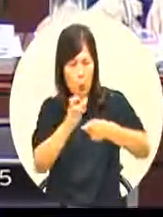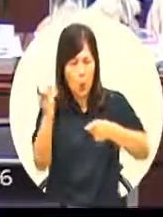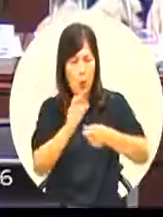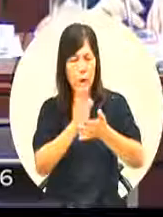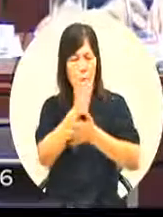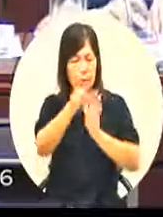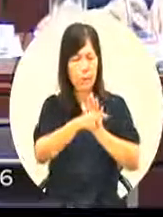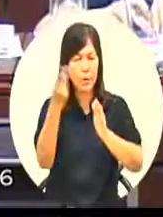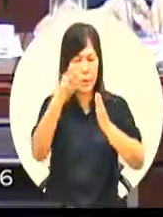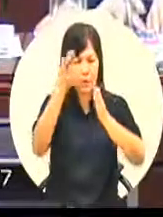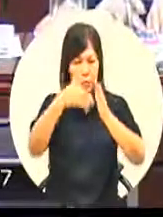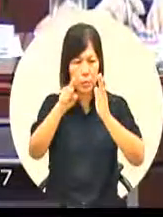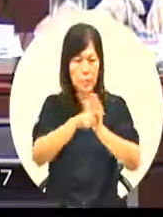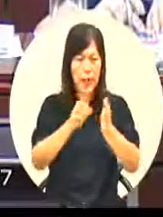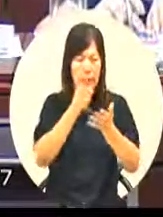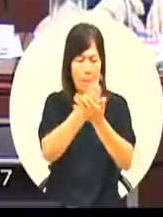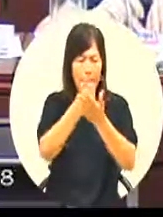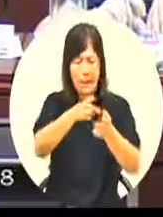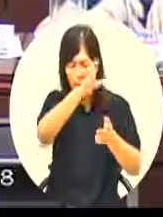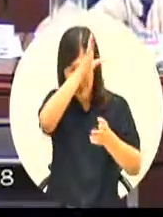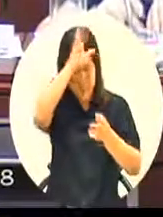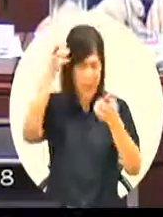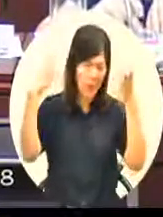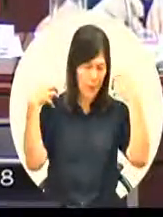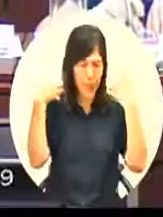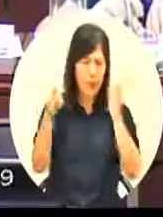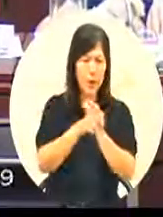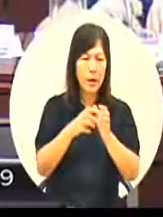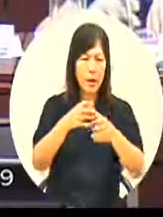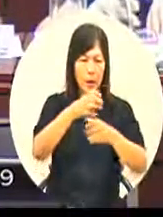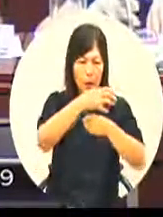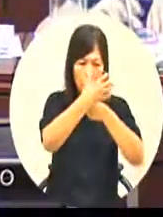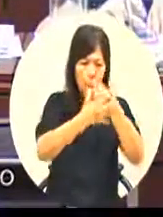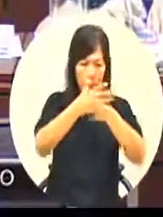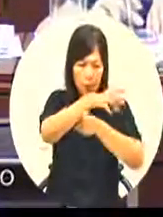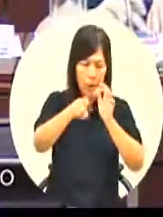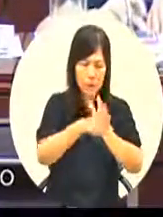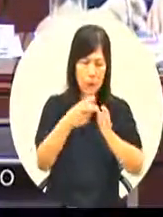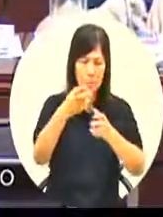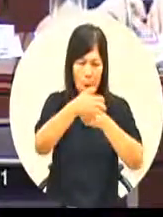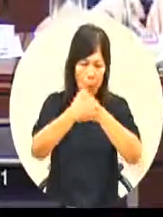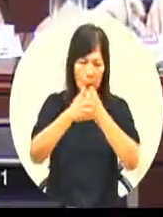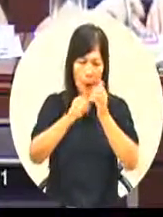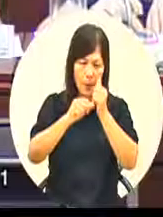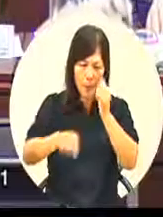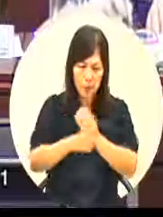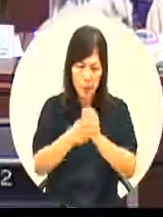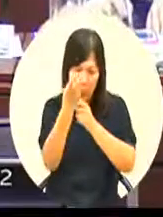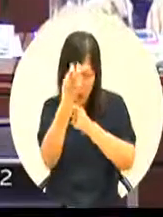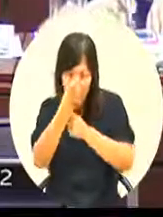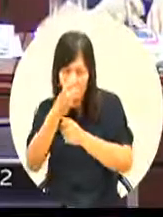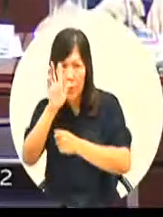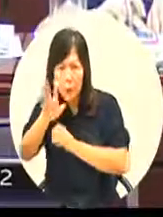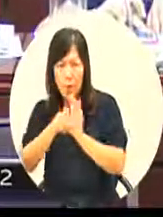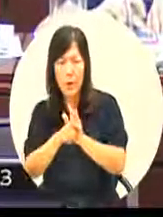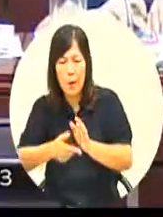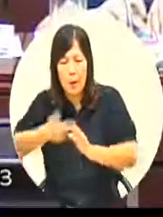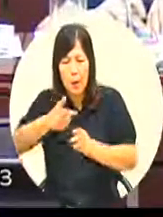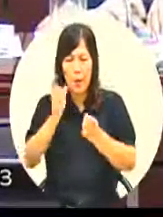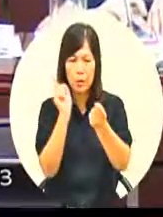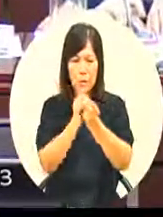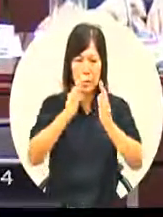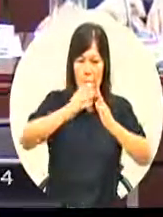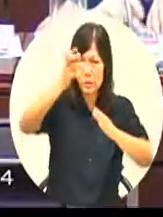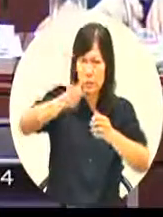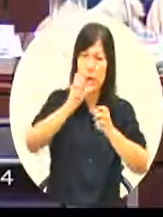还在复原，兵荒马乱的时候，其实卫生局环保局就去做登革热的这个检查。那我们赶快就跟市长反